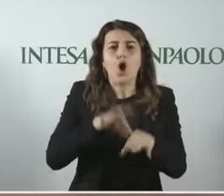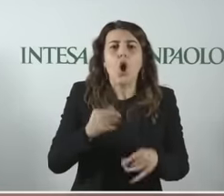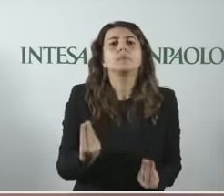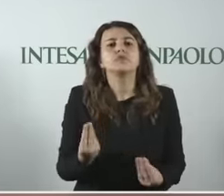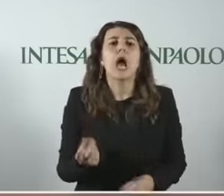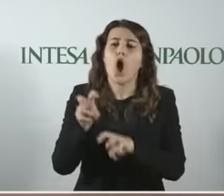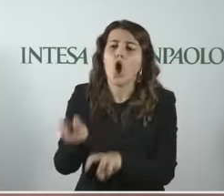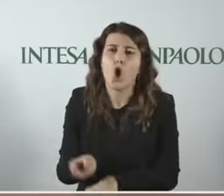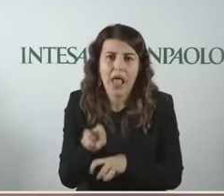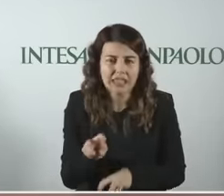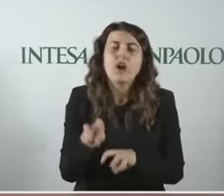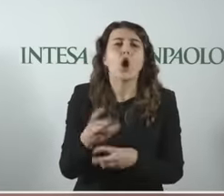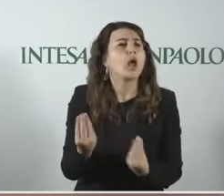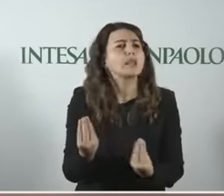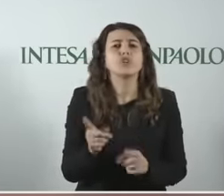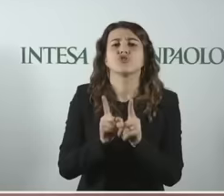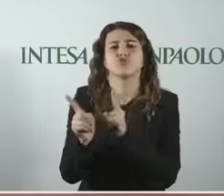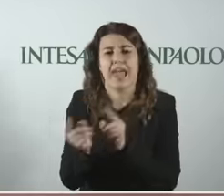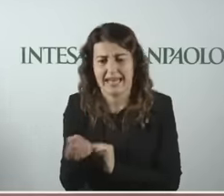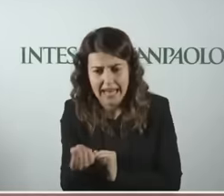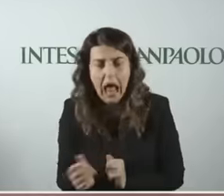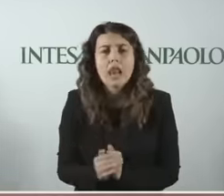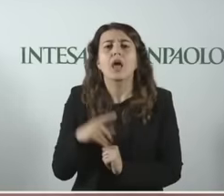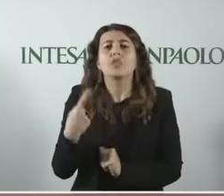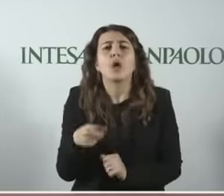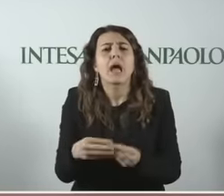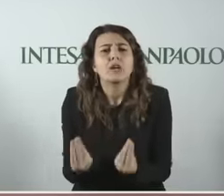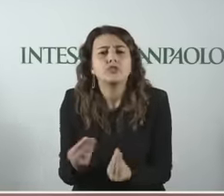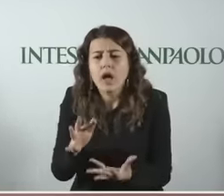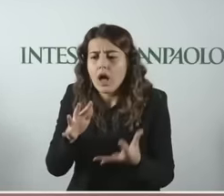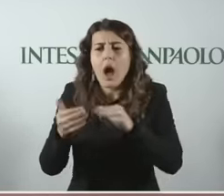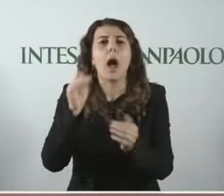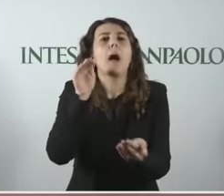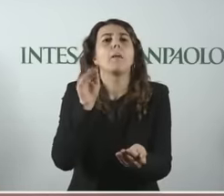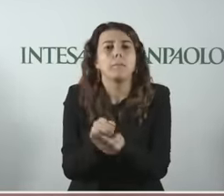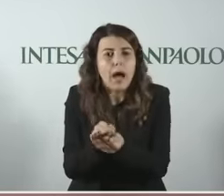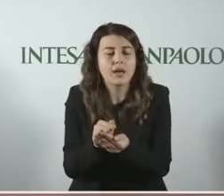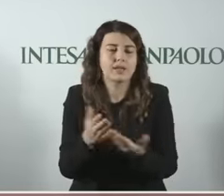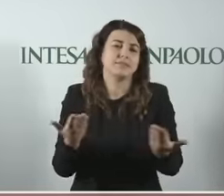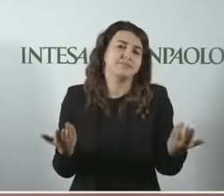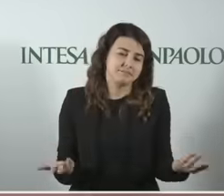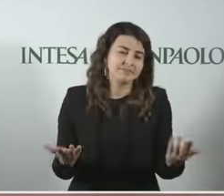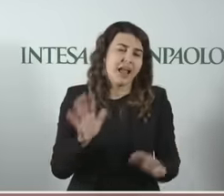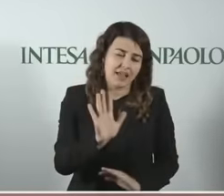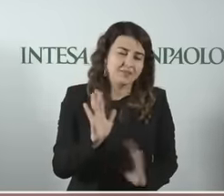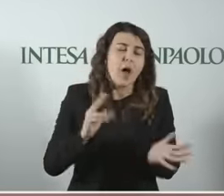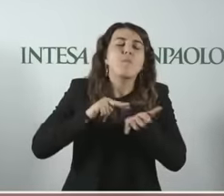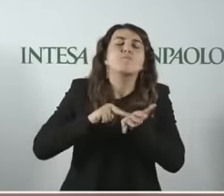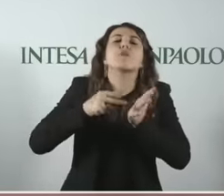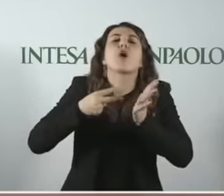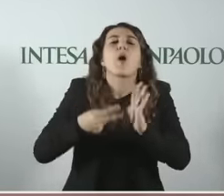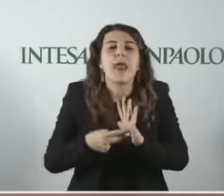cosa coltivi cereali Cosa ci fai coi cereali il pane ora il problema è